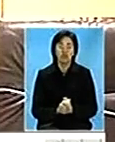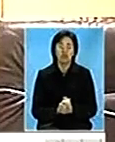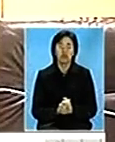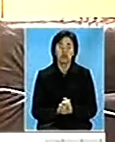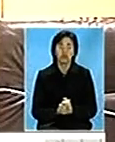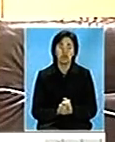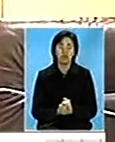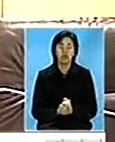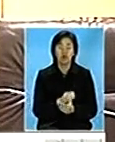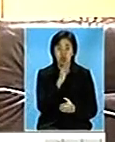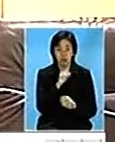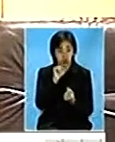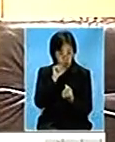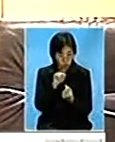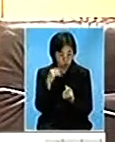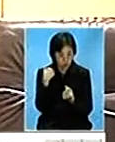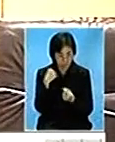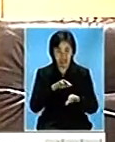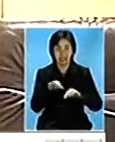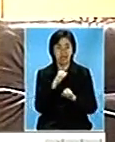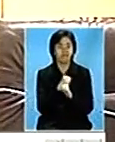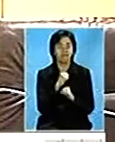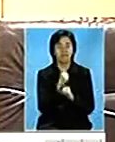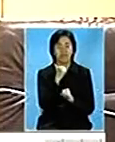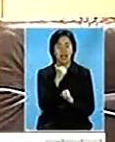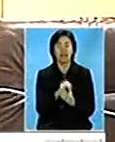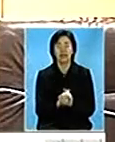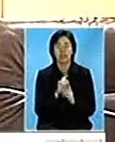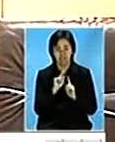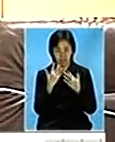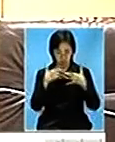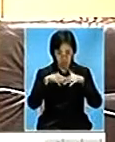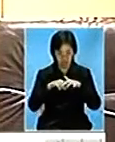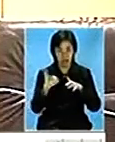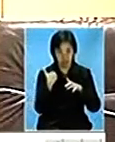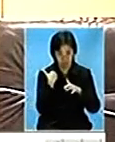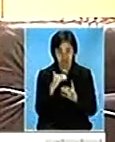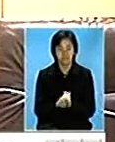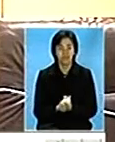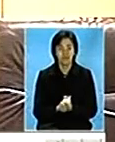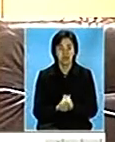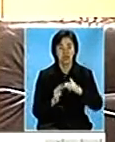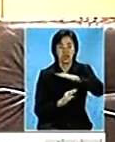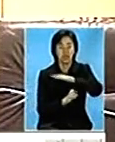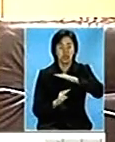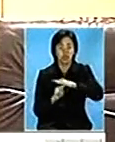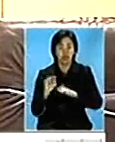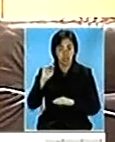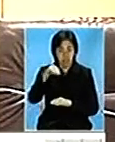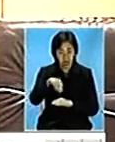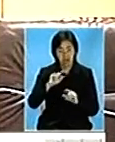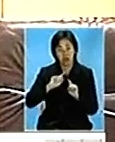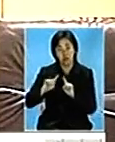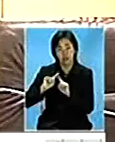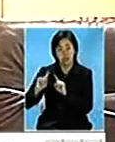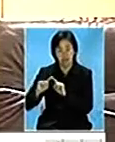าเผื่อเข้าหลักเกณฑ์ก็จะได้ดำเนินการขยายให้ส่วนในเรื่องสะพานสายต่